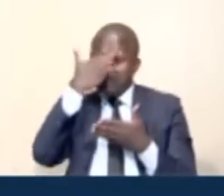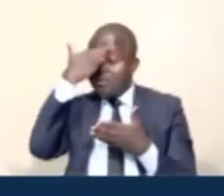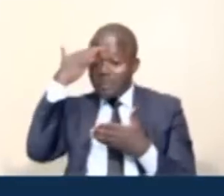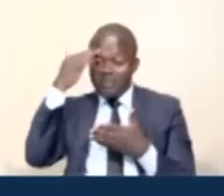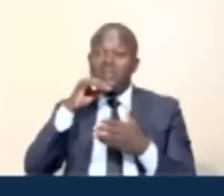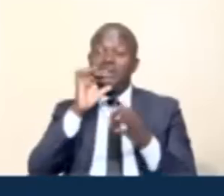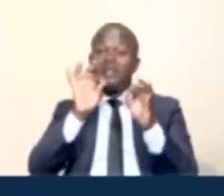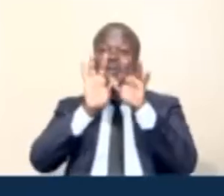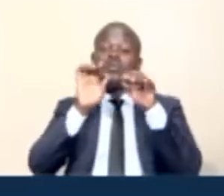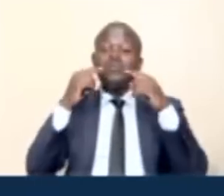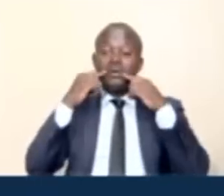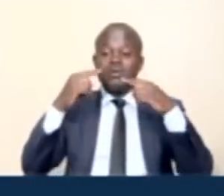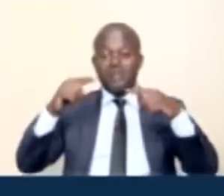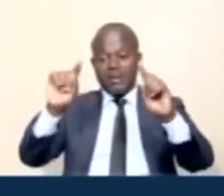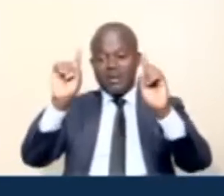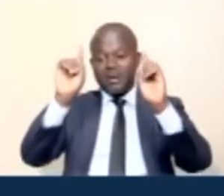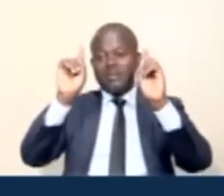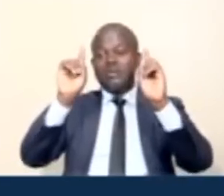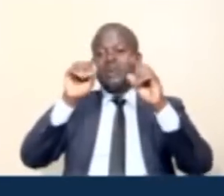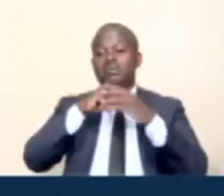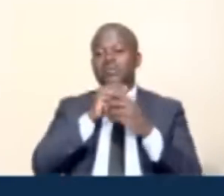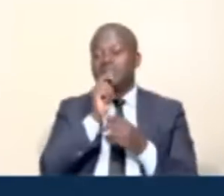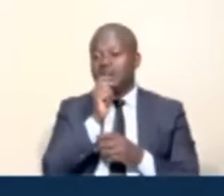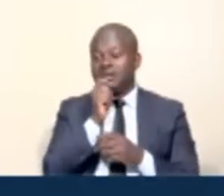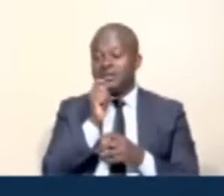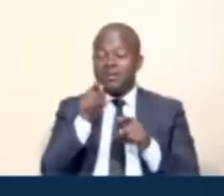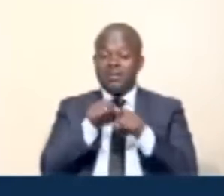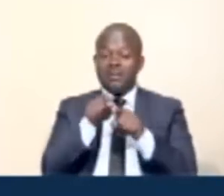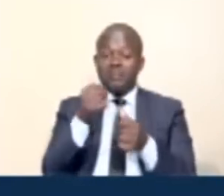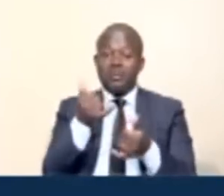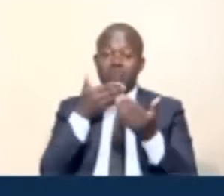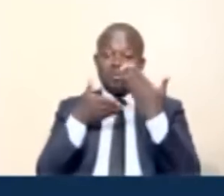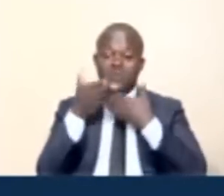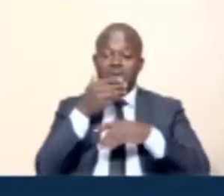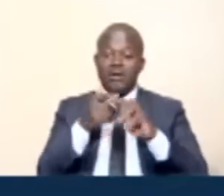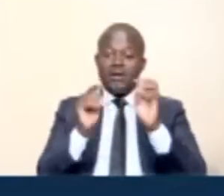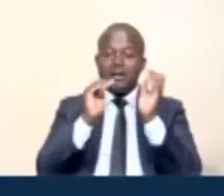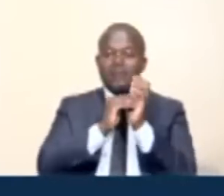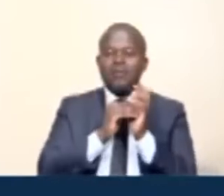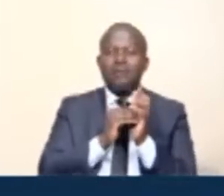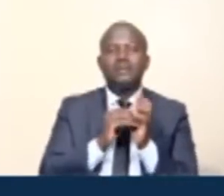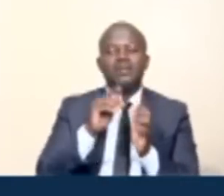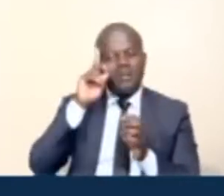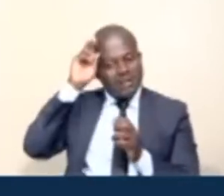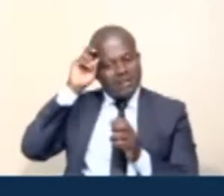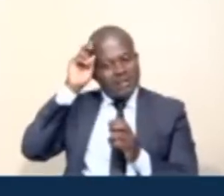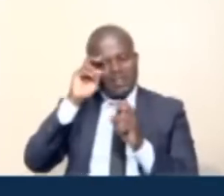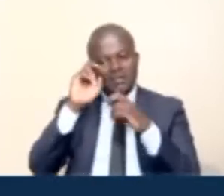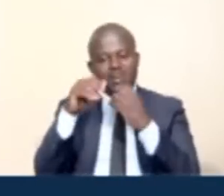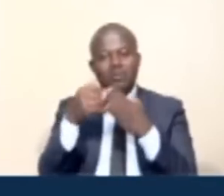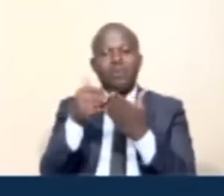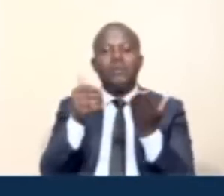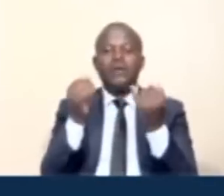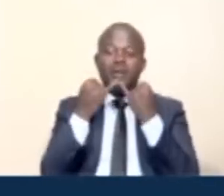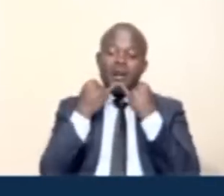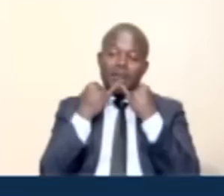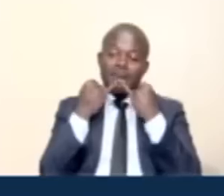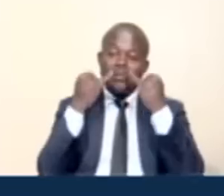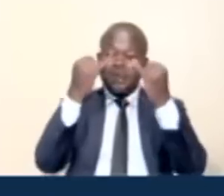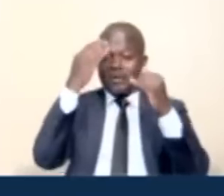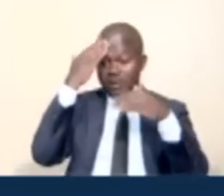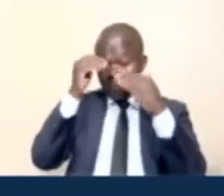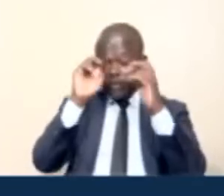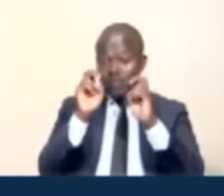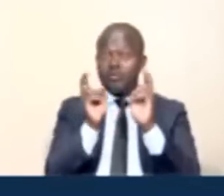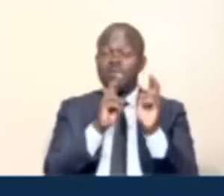atari nk'uko zitangazwa mu itangazamakuru nk'uko turi kubiganira, ariko ndumva byanze bikunze aba yabimumenyesheje kuko